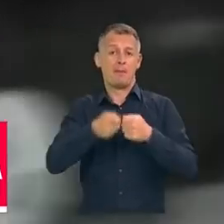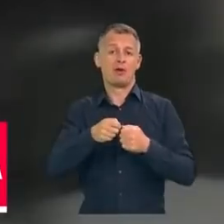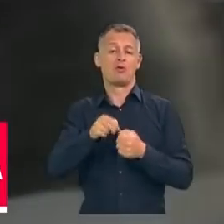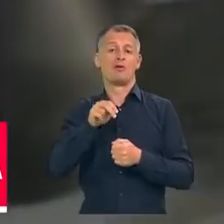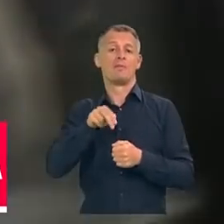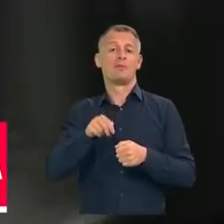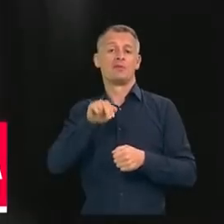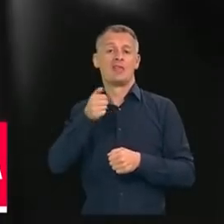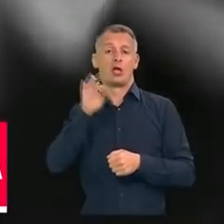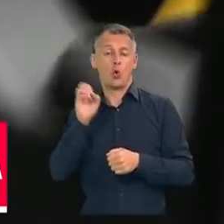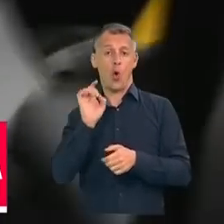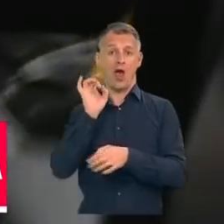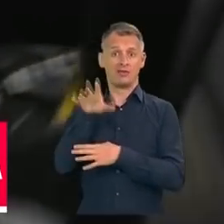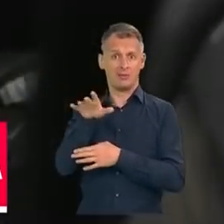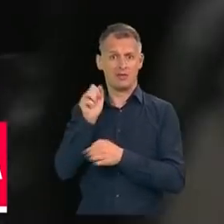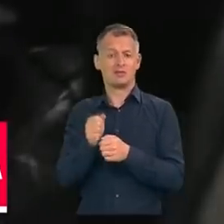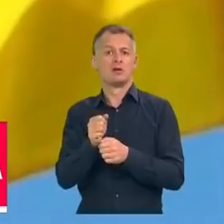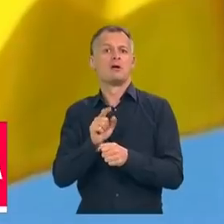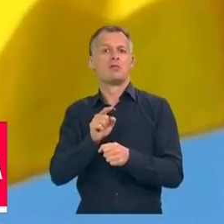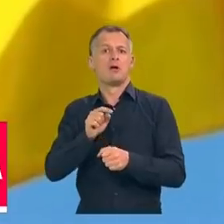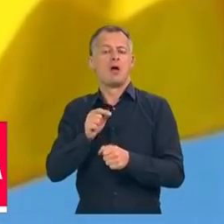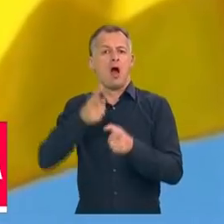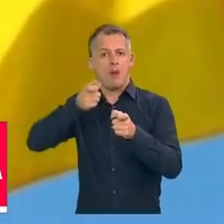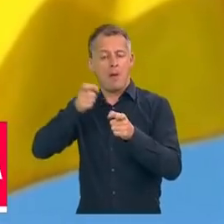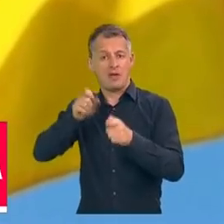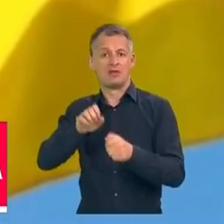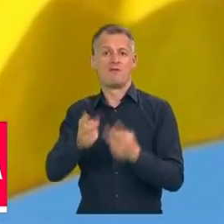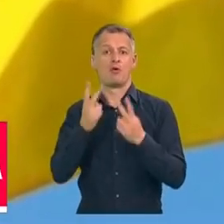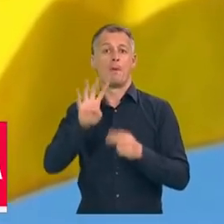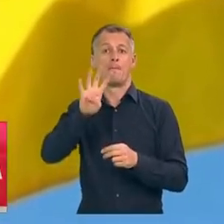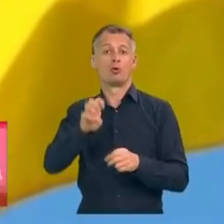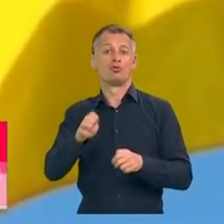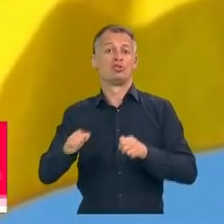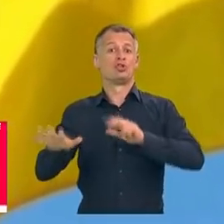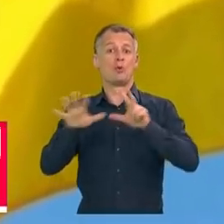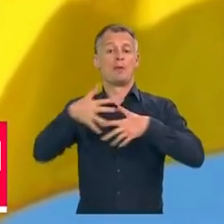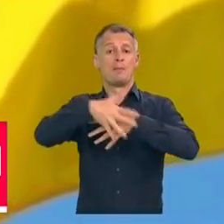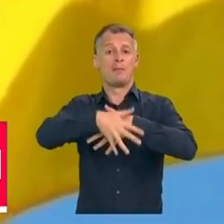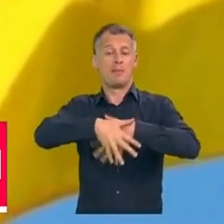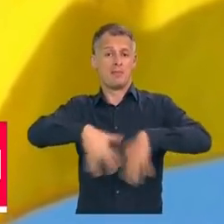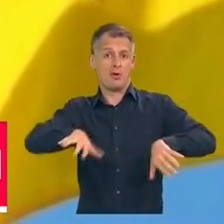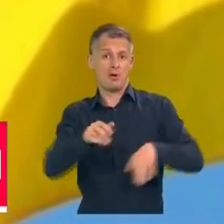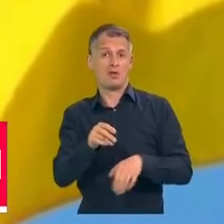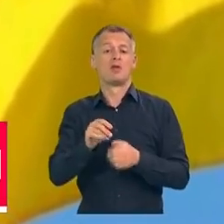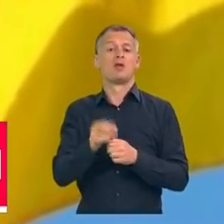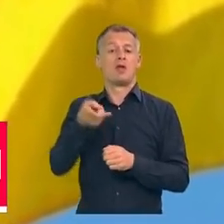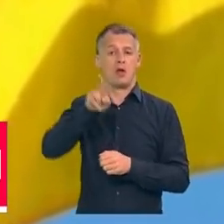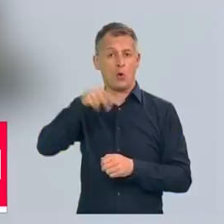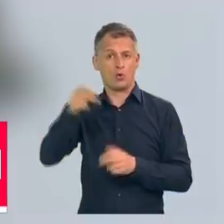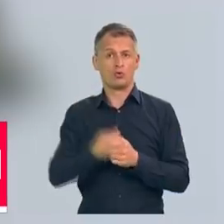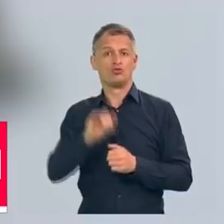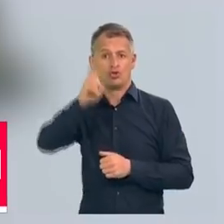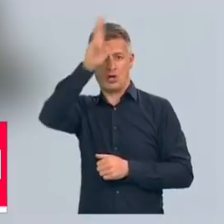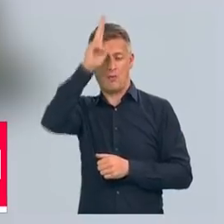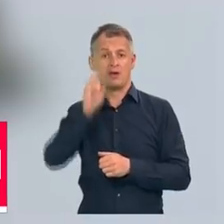la aproximativ 48 de milioane de euro. De asemenea, în contextul actual, Germania a deblocat 100 de miliarde de euro pentru a-și